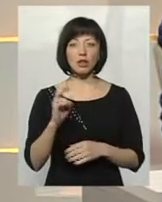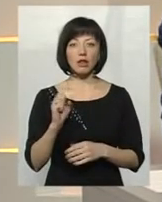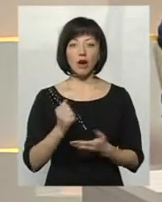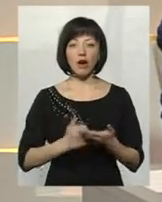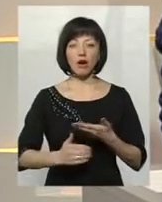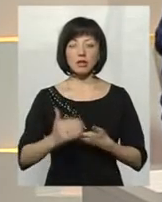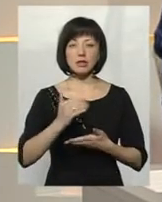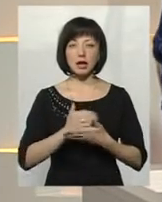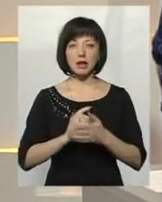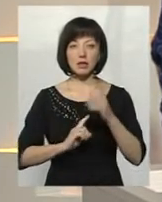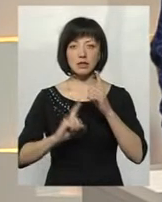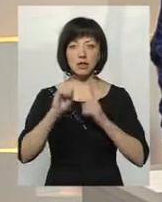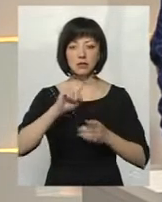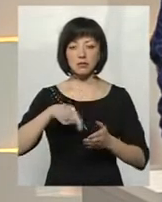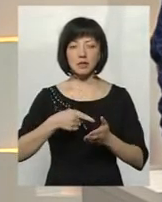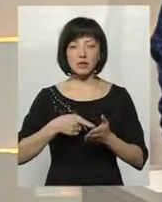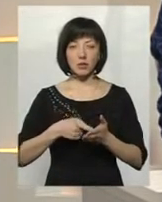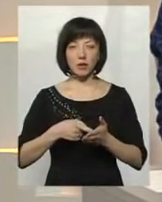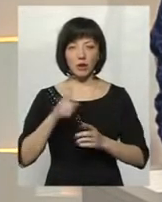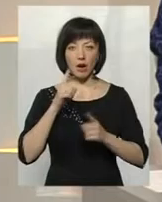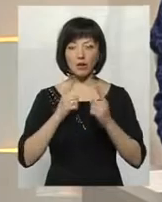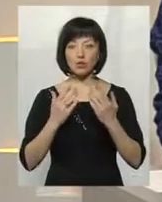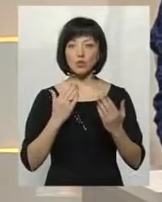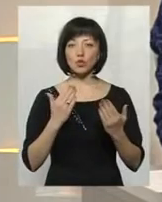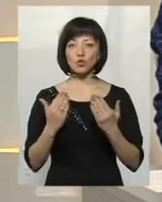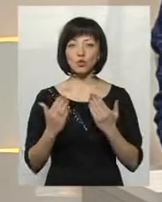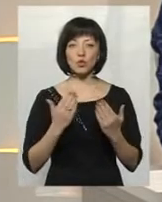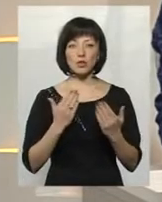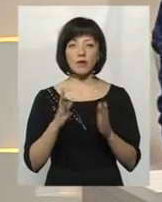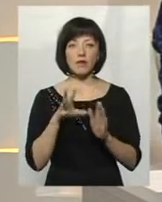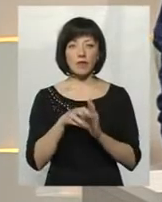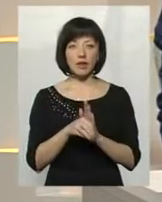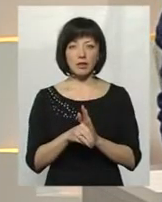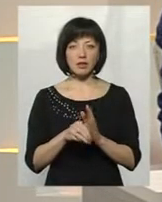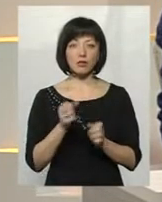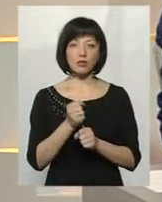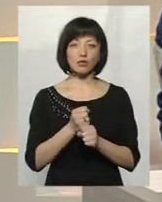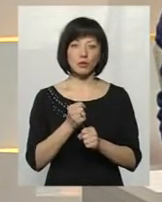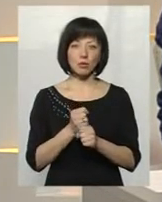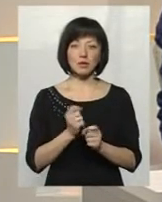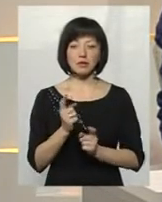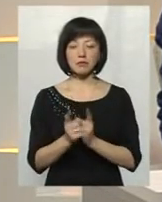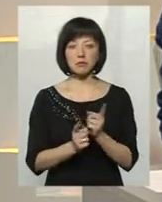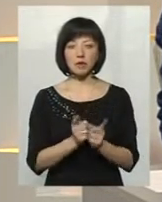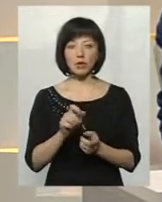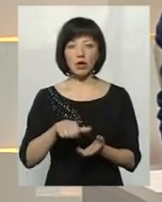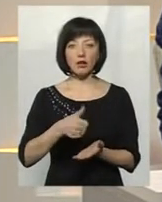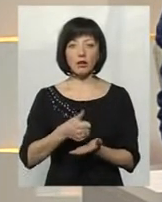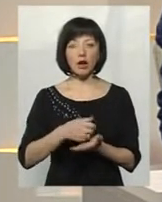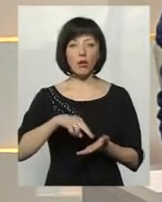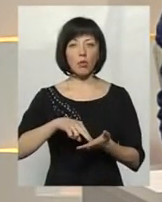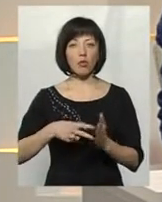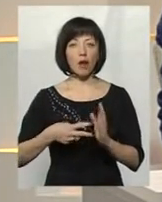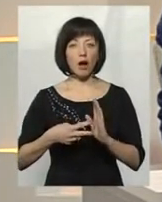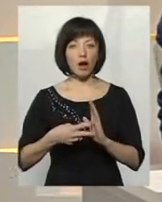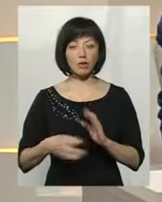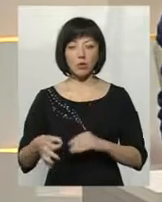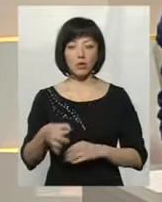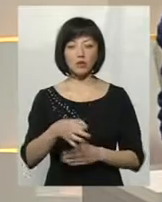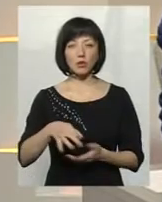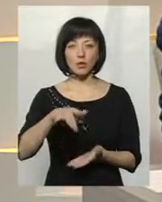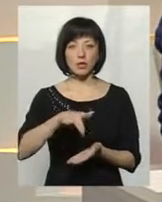останній сесії Хмельницької міської ради, які стосуються внесення, розробки і внесення змін до генерального плану